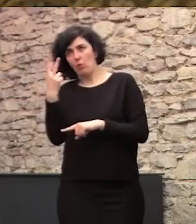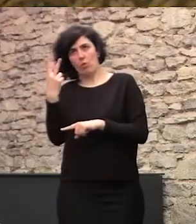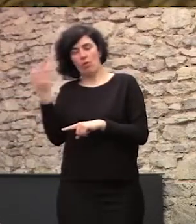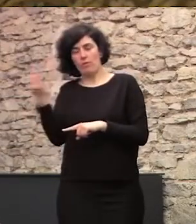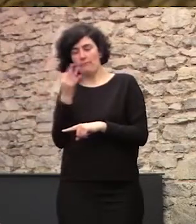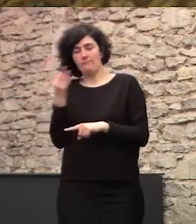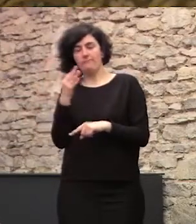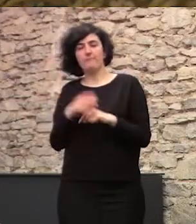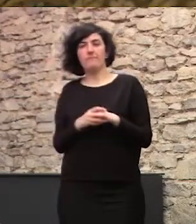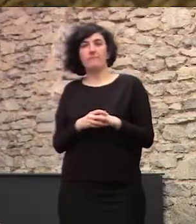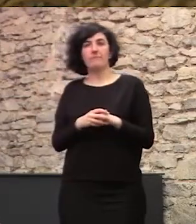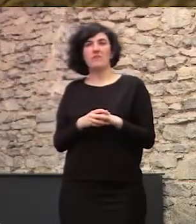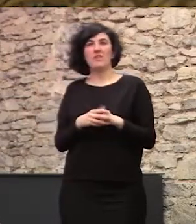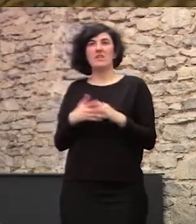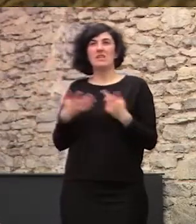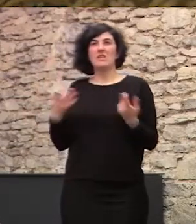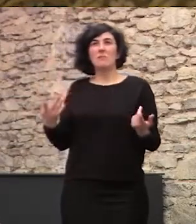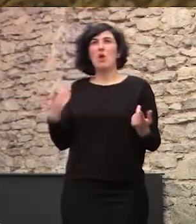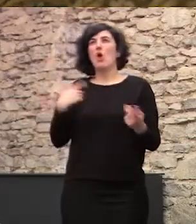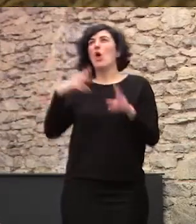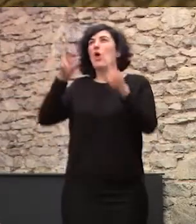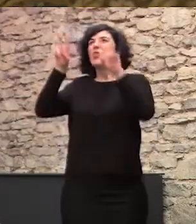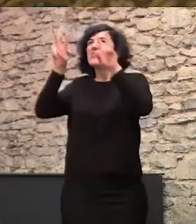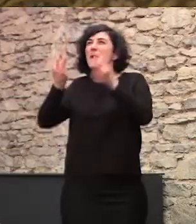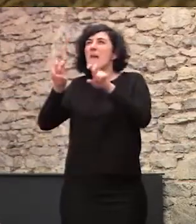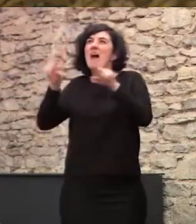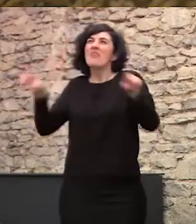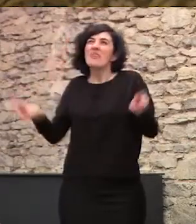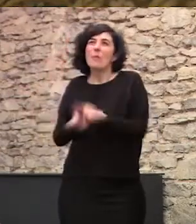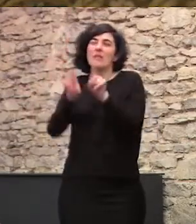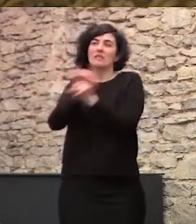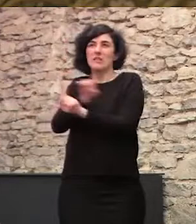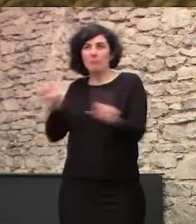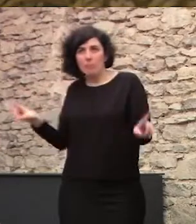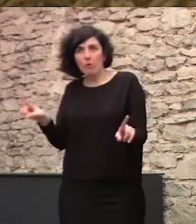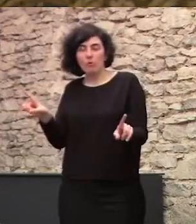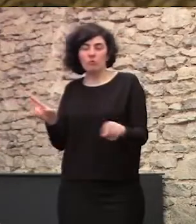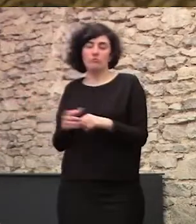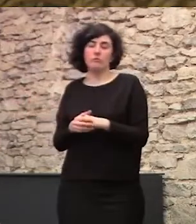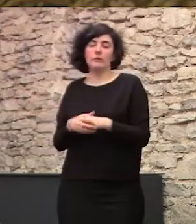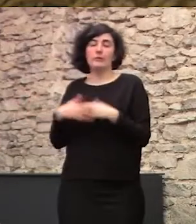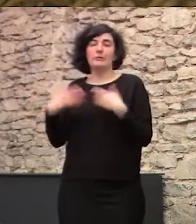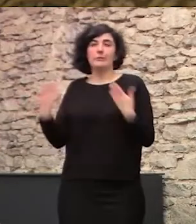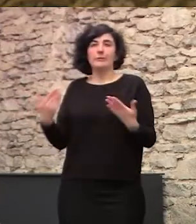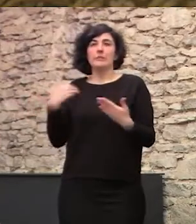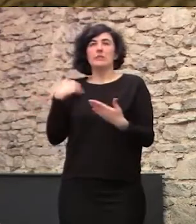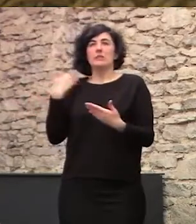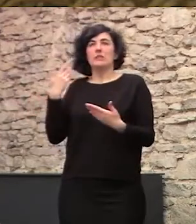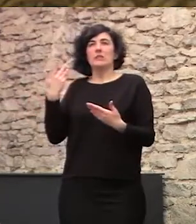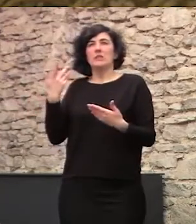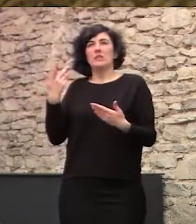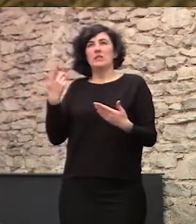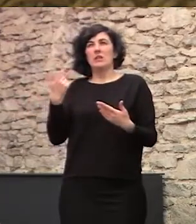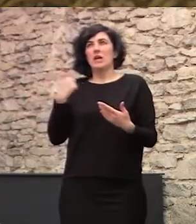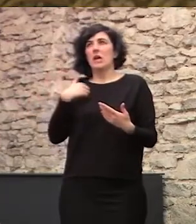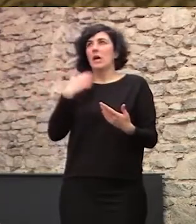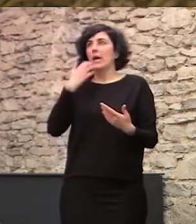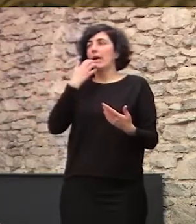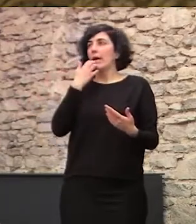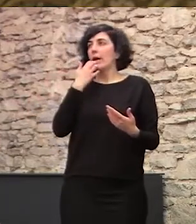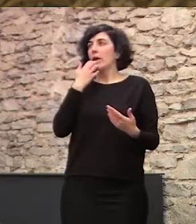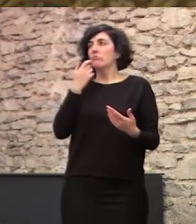Baina baita ere aldi berean ez hitzean berdin zer. Orduan bide hori egonda eta zenbat eta gehiago barakatu eta zenbat eta bueno,